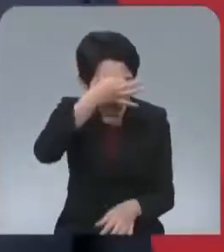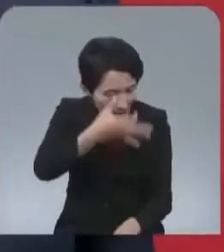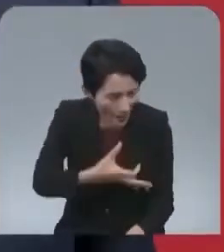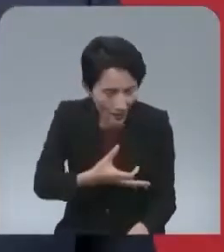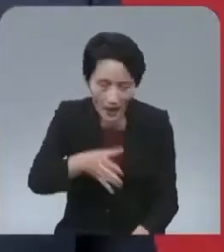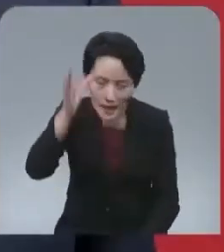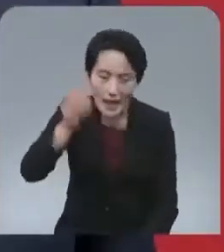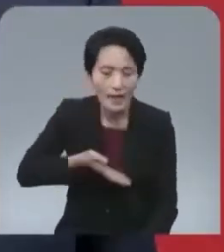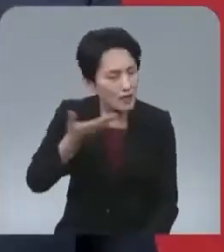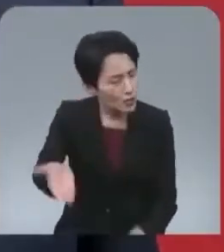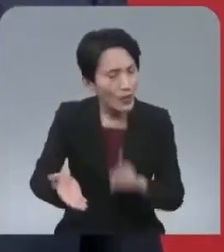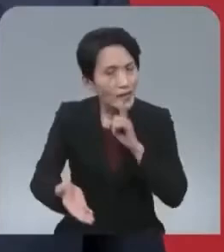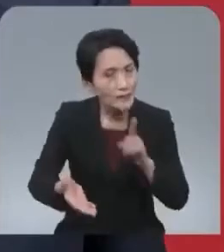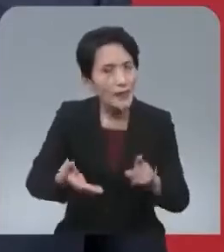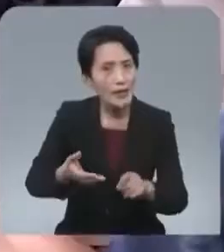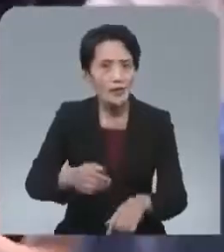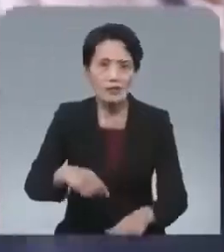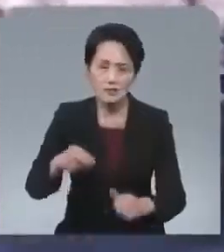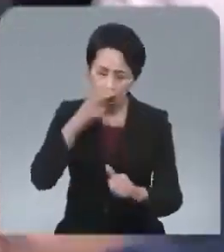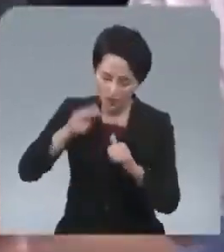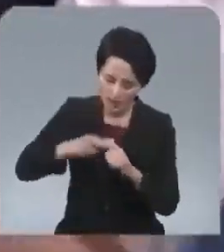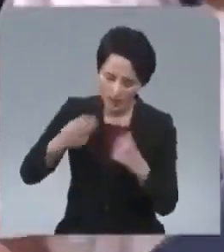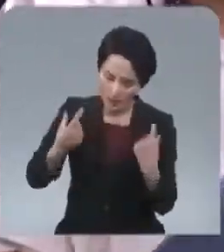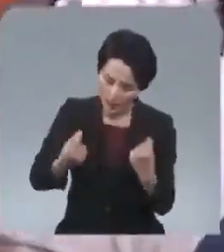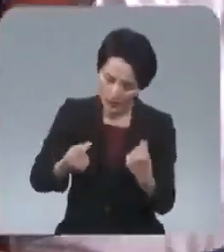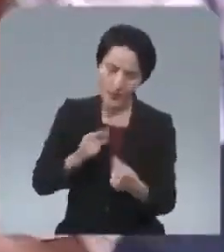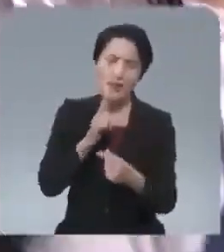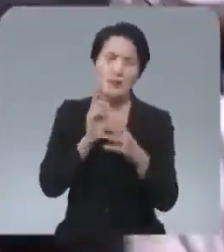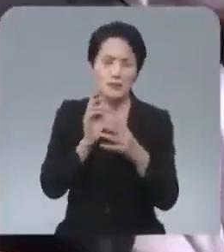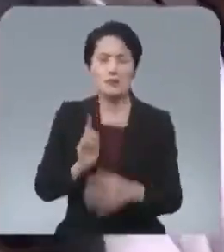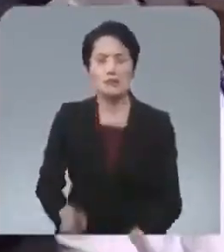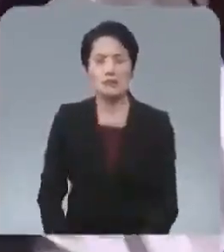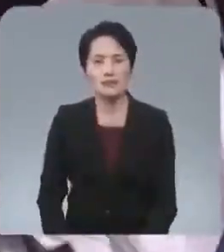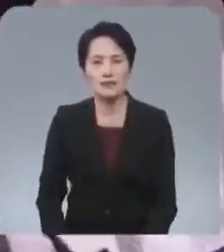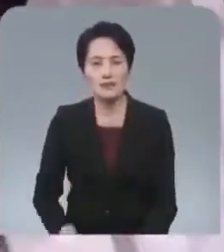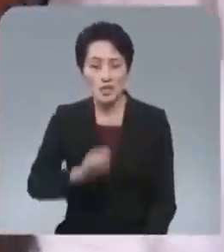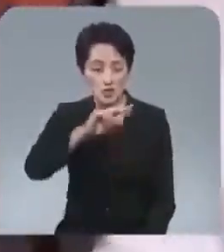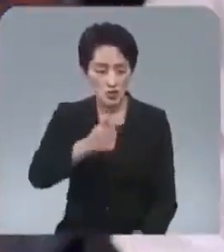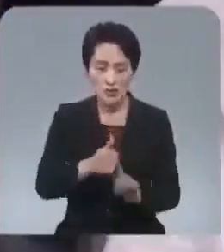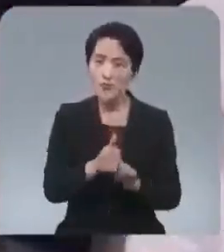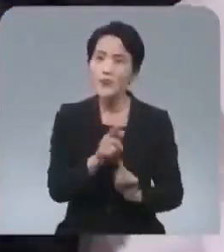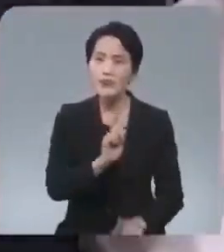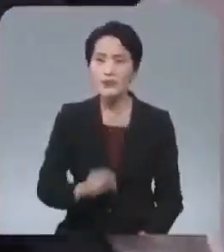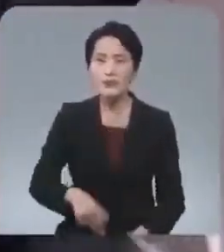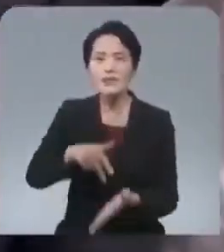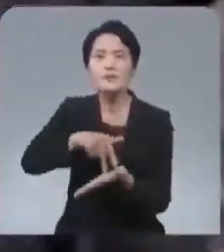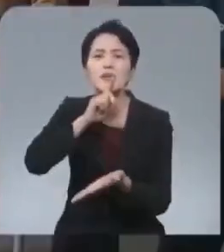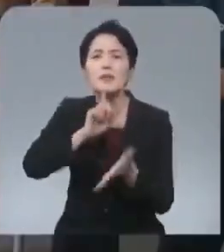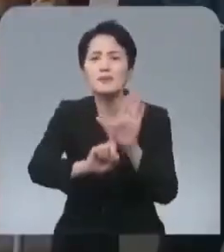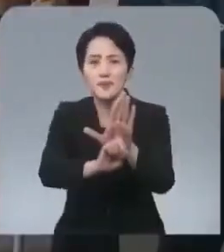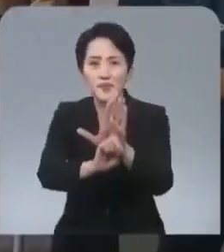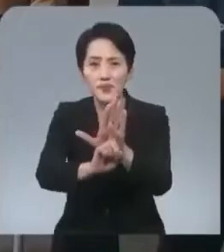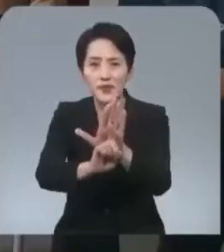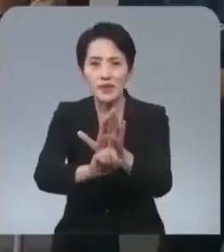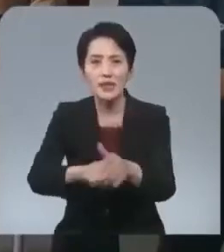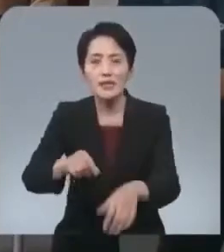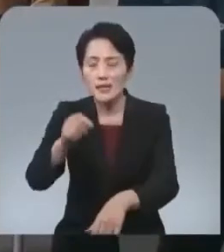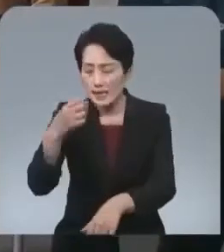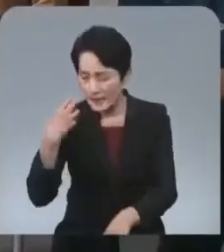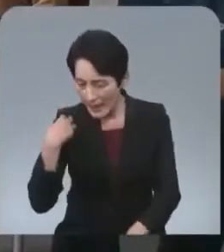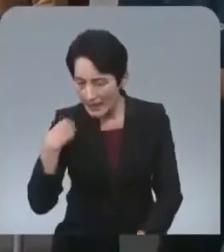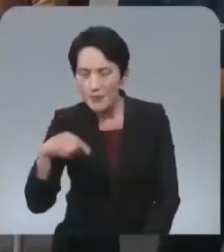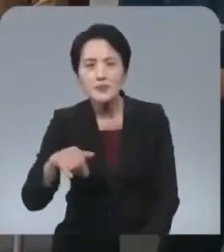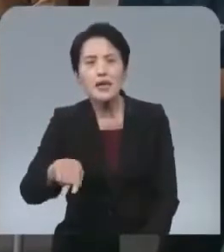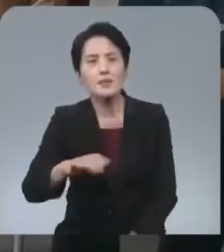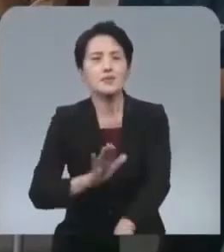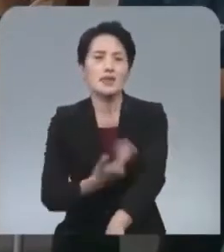개나저라라는 의미냐며 강하게 성토했습니다. 비판이 이어지자 윤석열 후보 캠프는 입장문을 통해 실무자가 가볍게 생각해 사진을